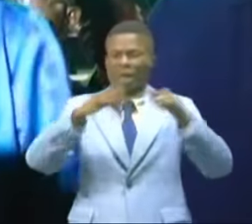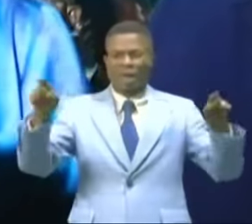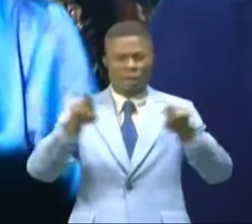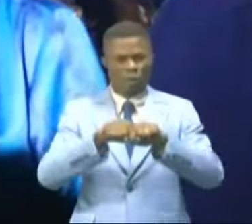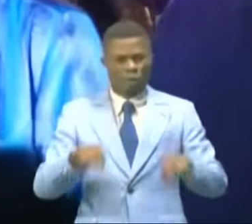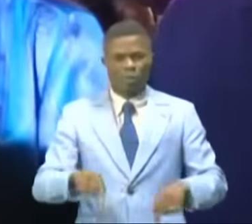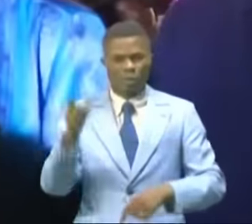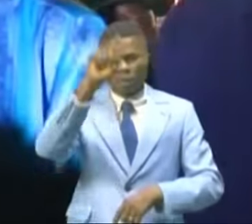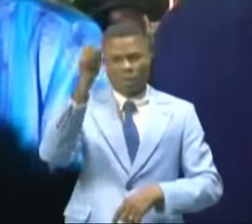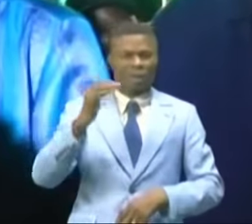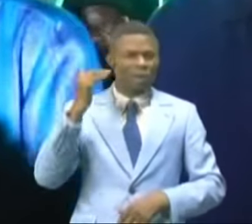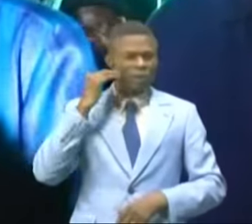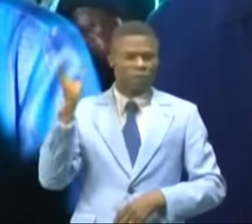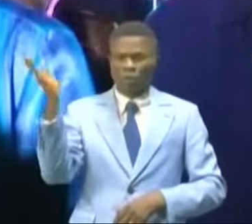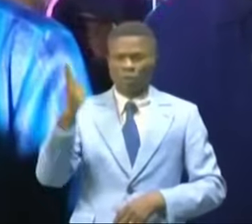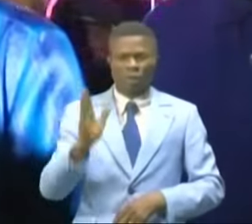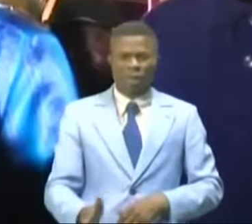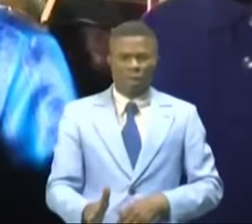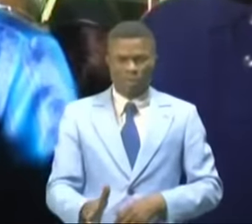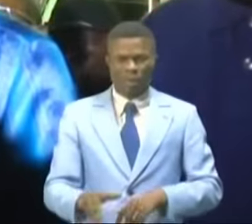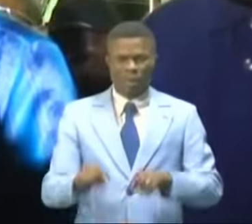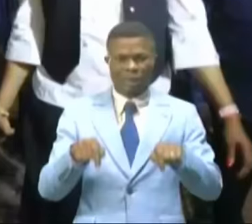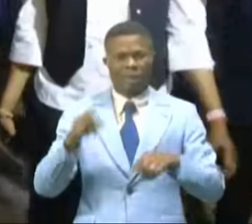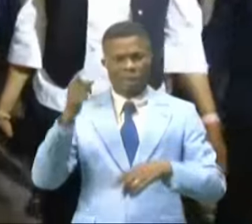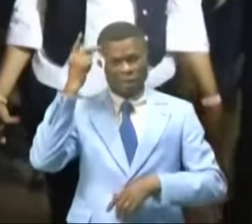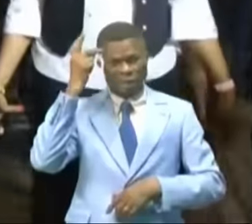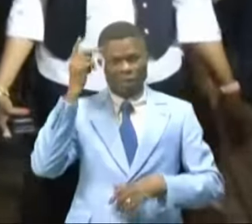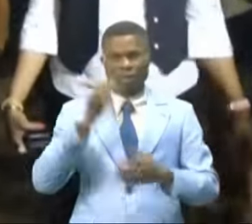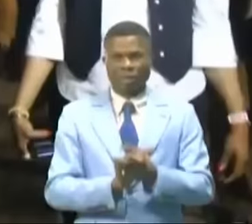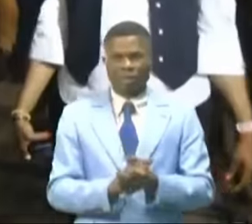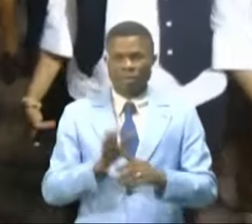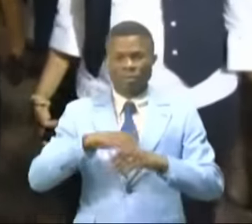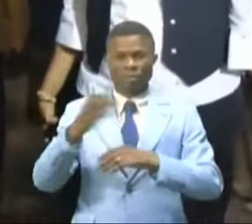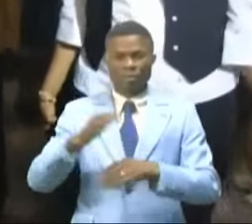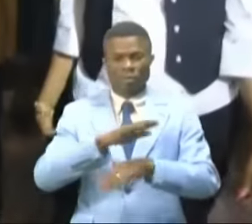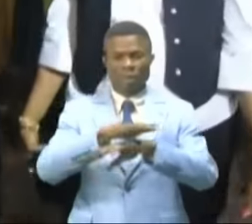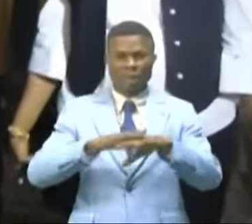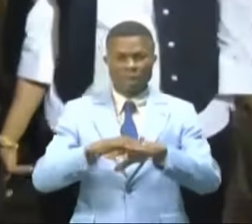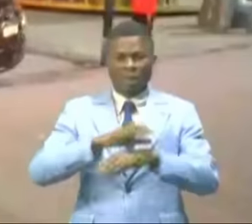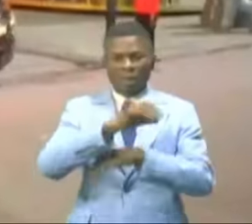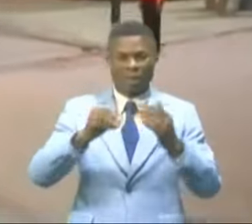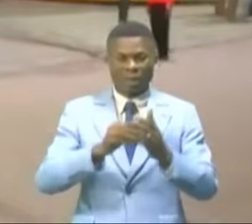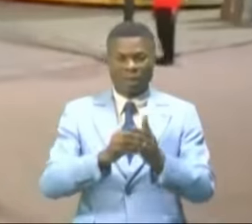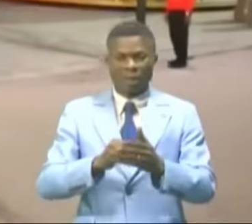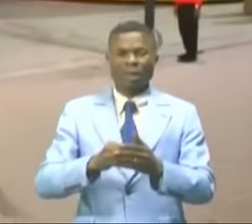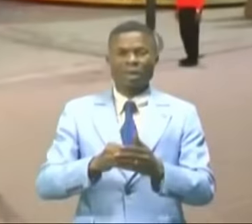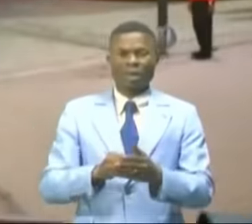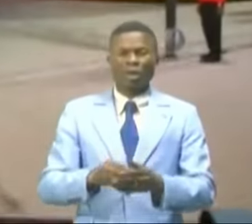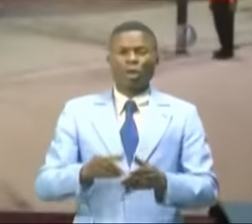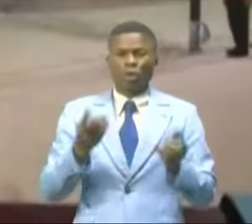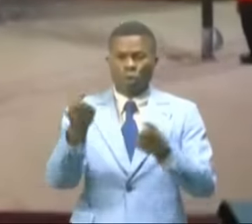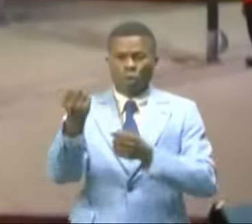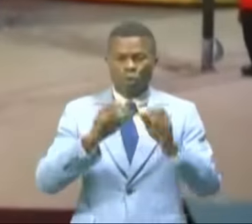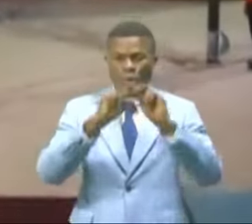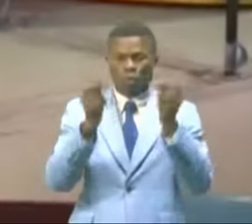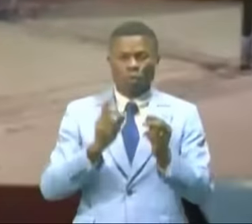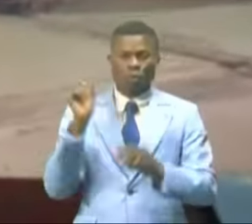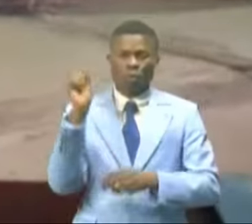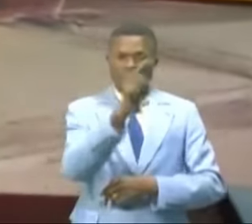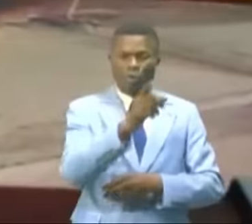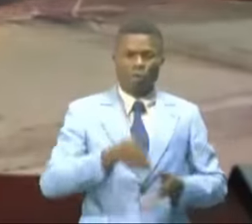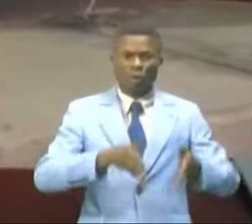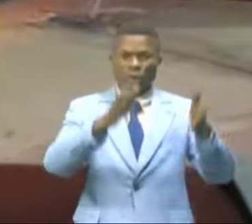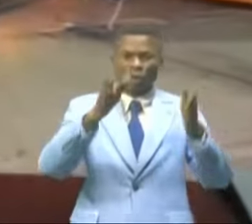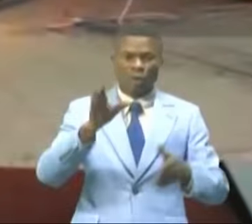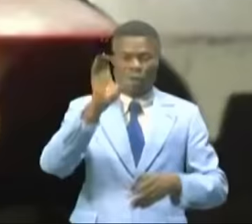l'avons fait ici à Kinshasa. Après la gare centrale, les cortèges se réforment. Direction, route